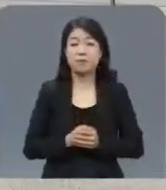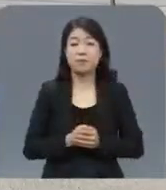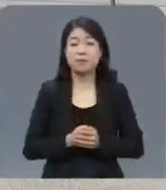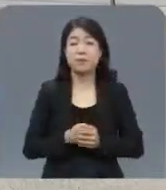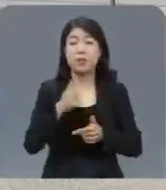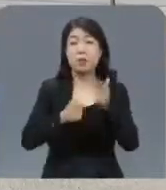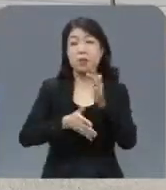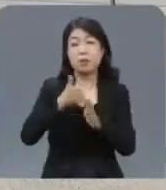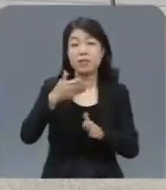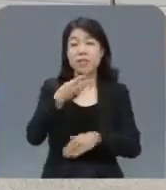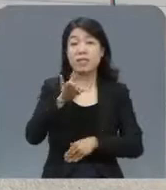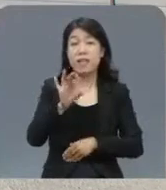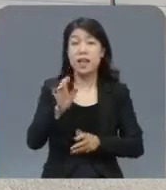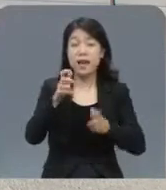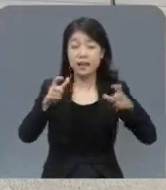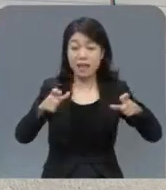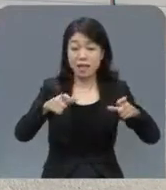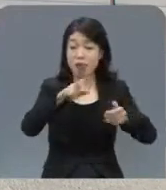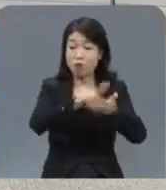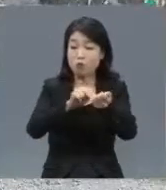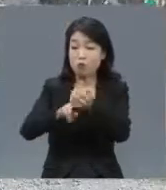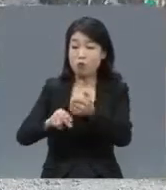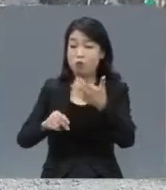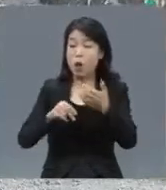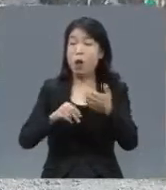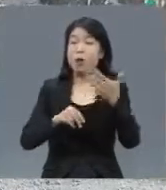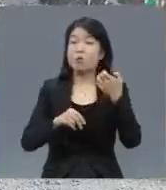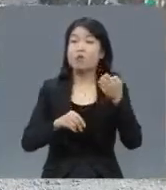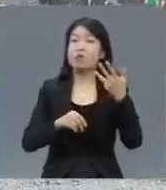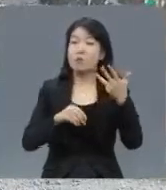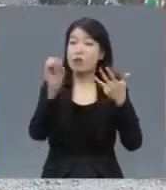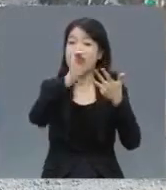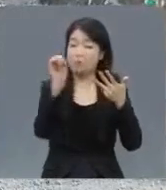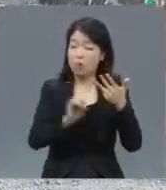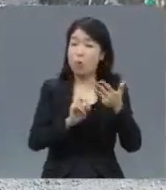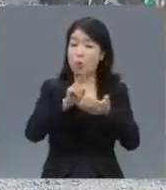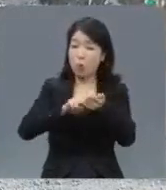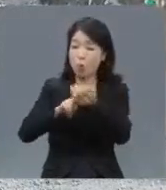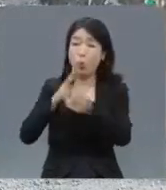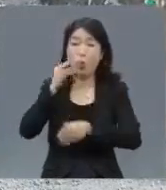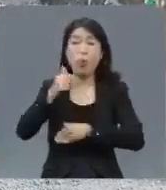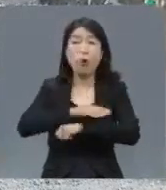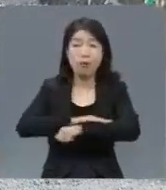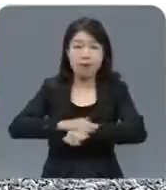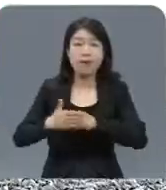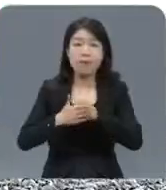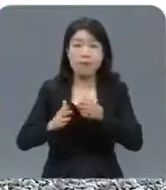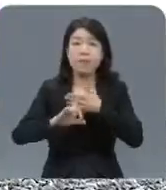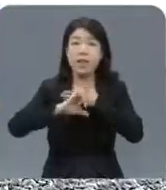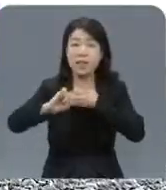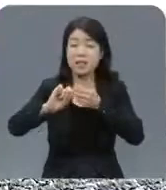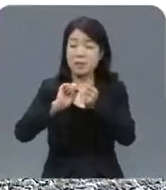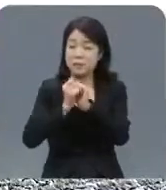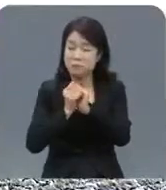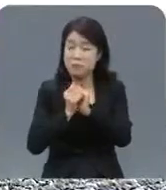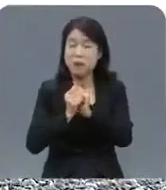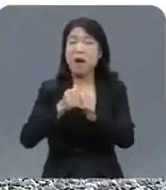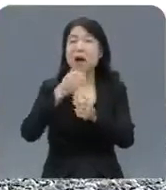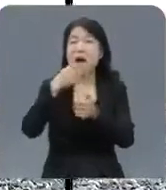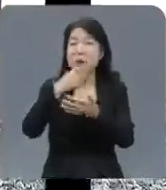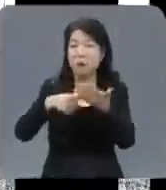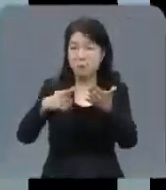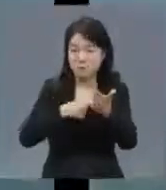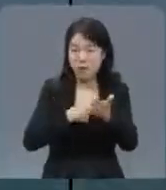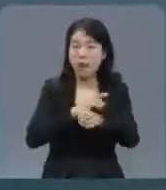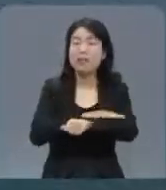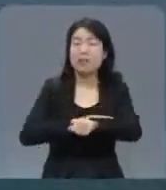목포시는 내 양 상단에 분양률이 98% 로 원활하게 분양 됨에 따라 지방채 상환 이 순조롭게 진행된 것으로 분석했습니다